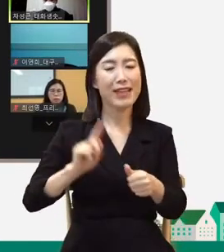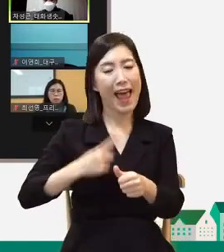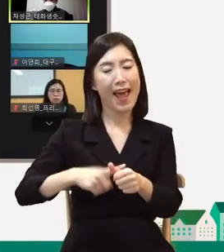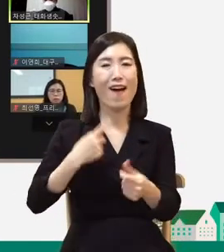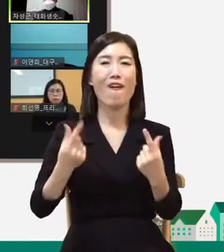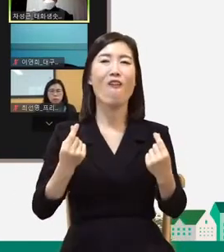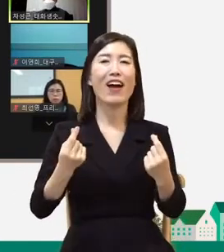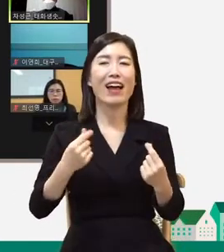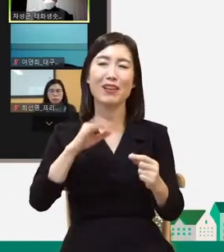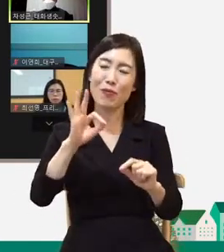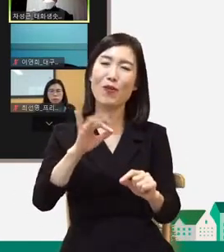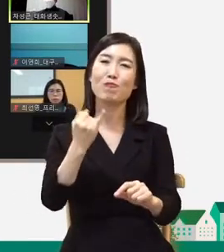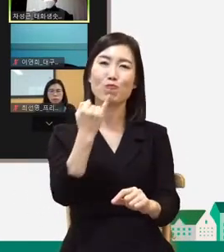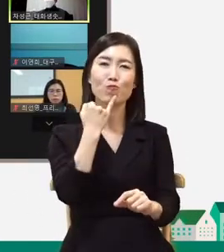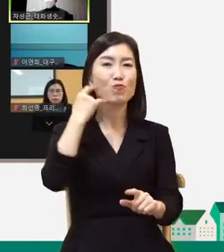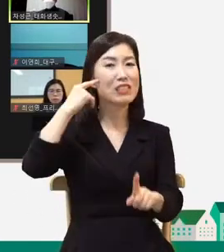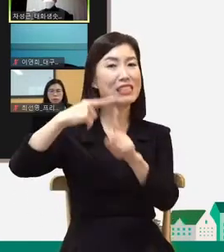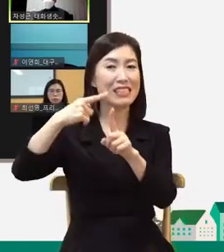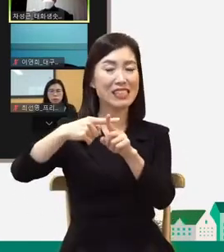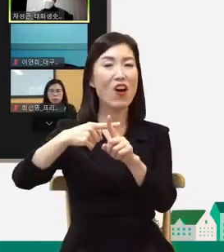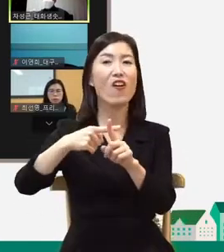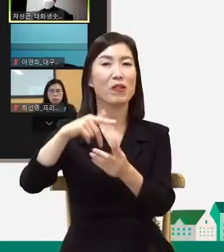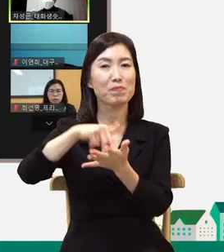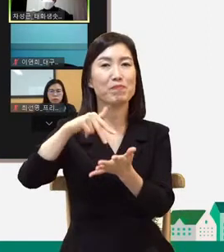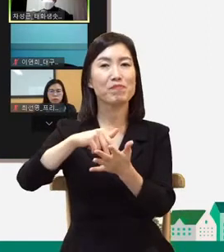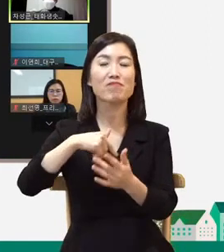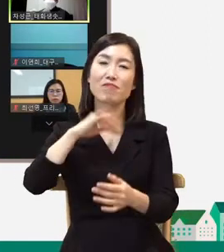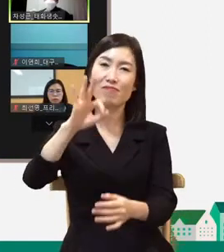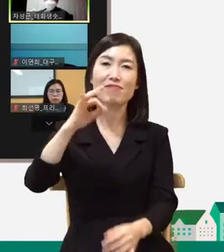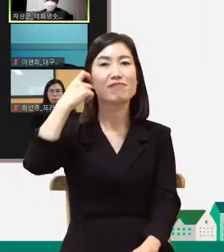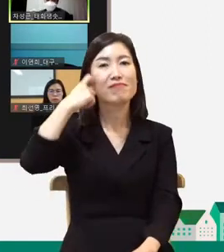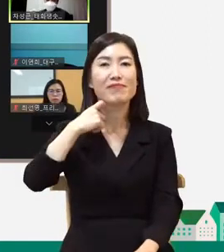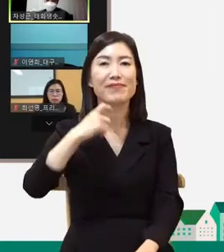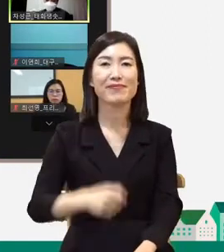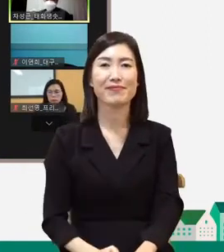아닌가 하고 좋게 생각을 할 수 있었습니다.